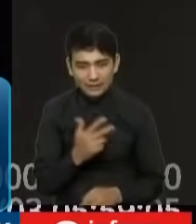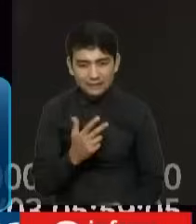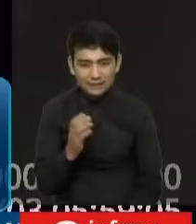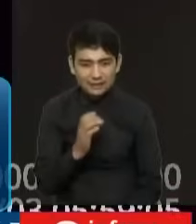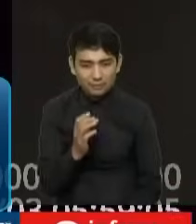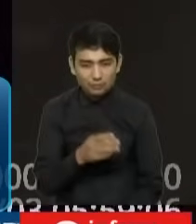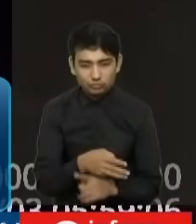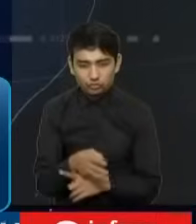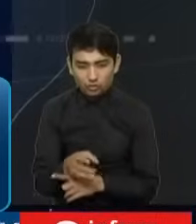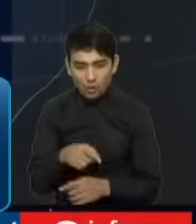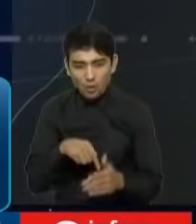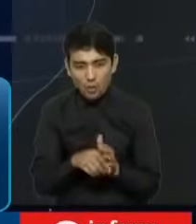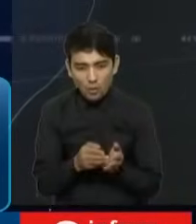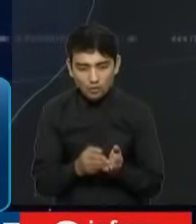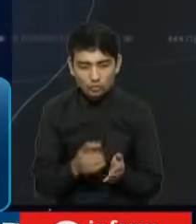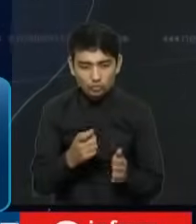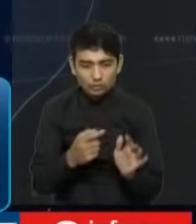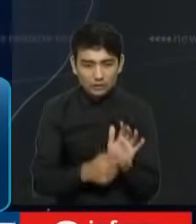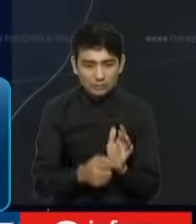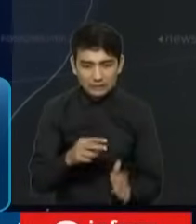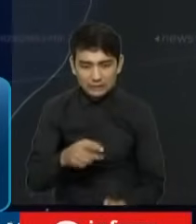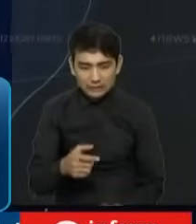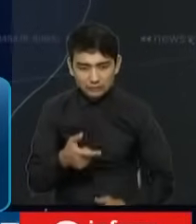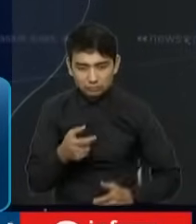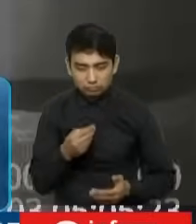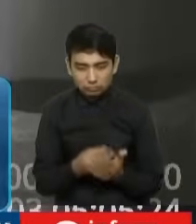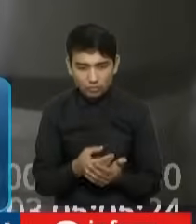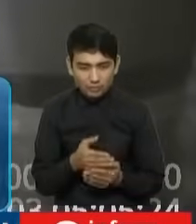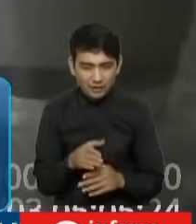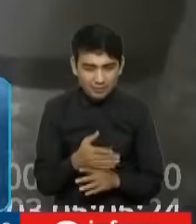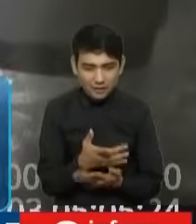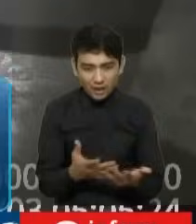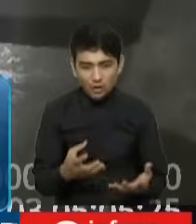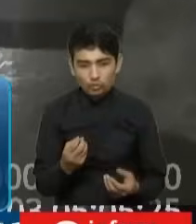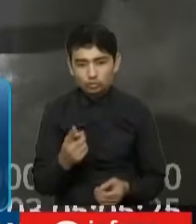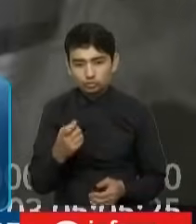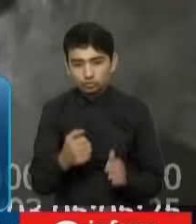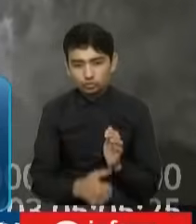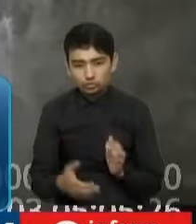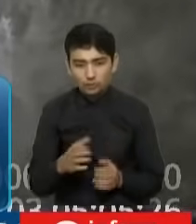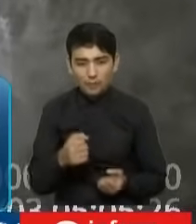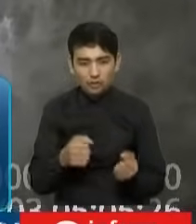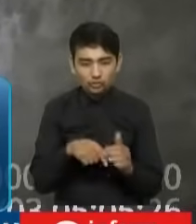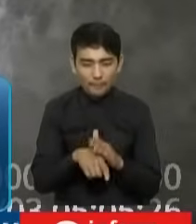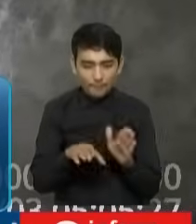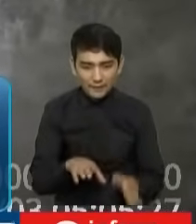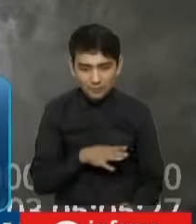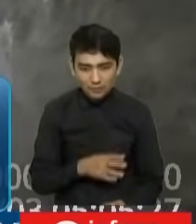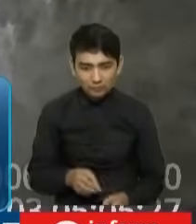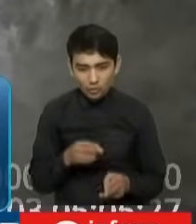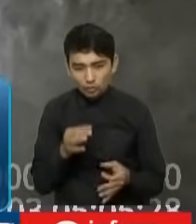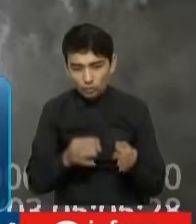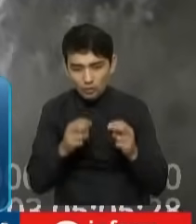сентября. В лодке было почти 170 килограмм ценных пород рыбы, еще 160 в машине. Уголовные дела не только не дошли до суда, но даже